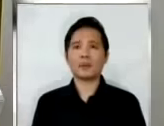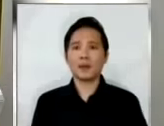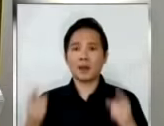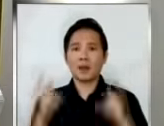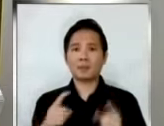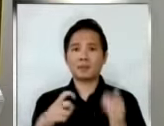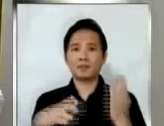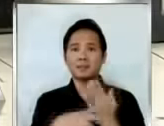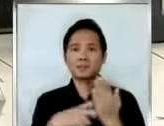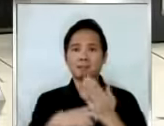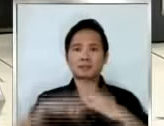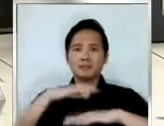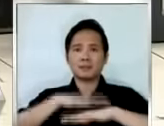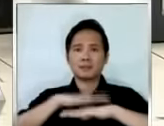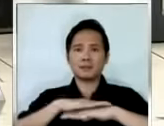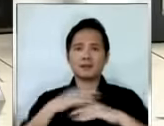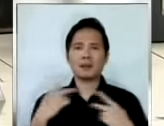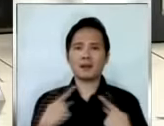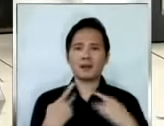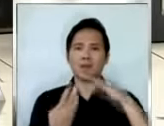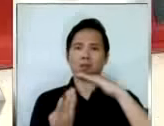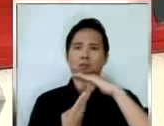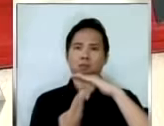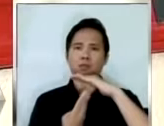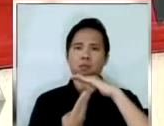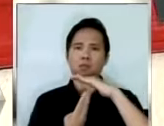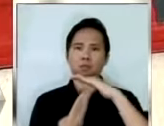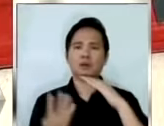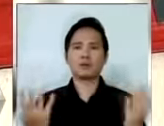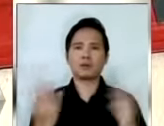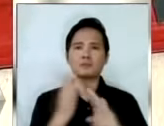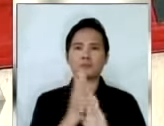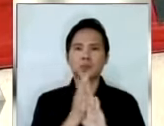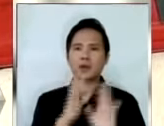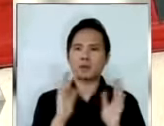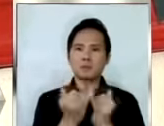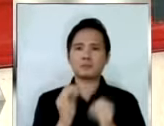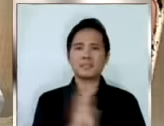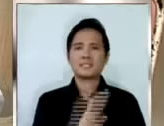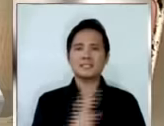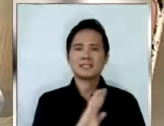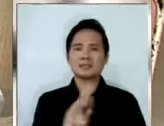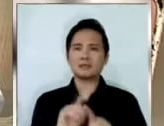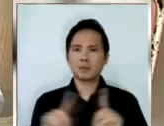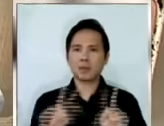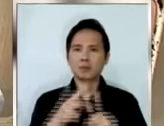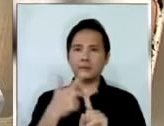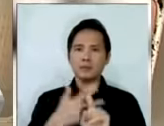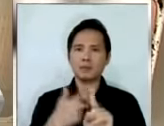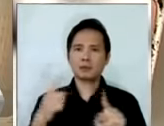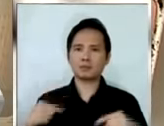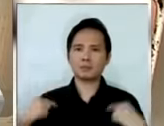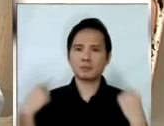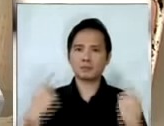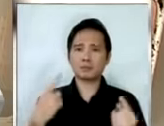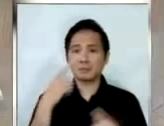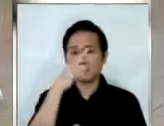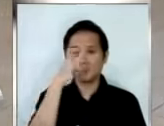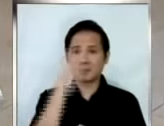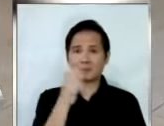biyahe papuntang Bicol ng bus company na ito sa Pasay City. Pero heto't mahigit 3 buwan na silang ganito dahil tigil operasyon pa rin ang mga provincial